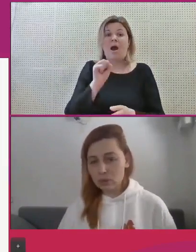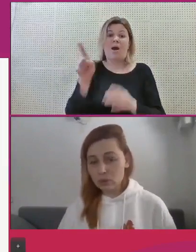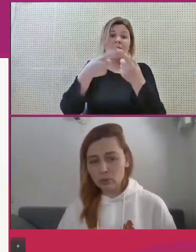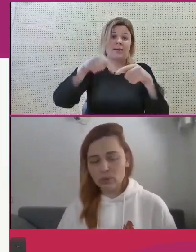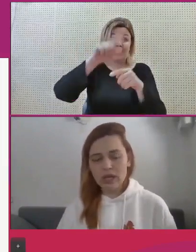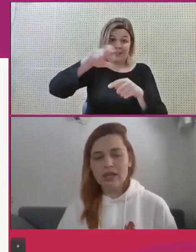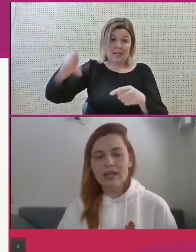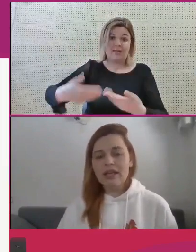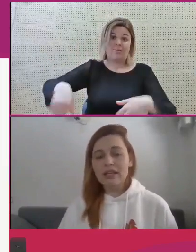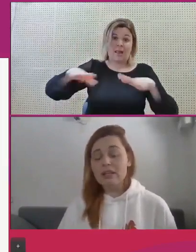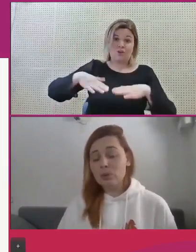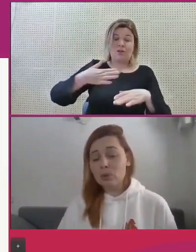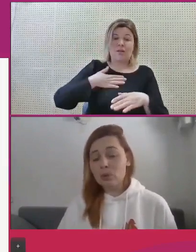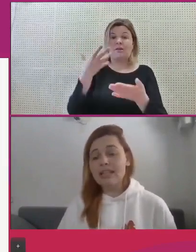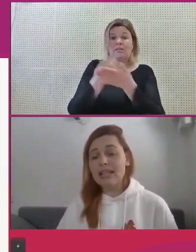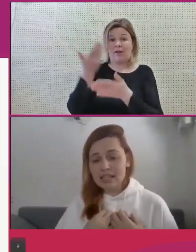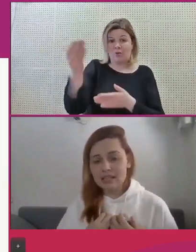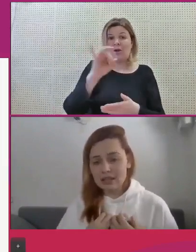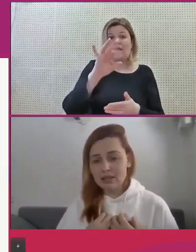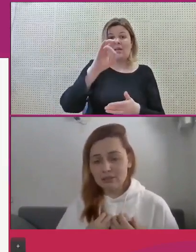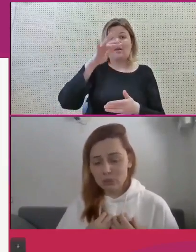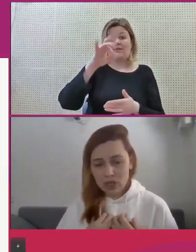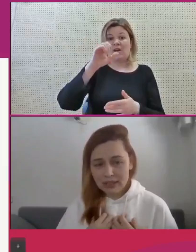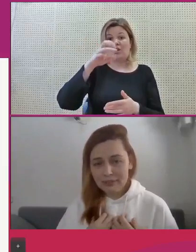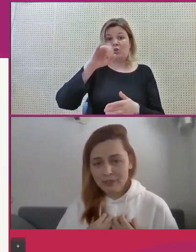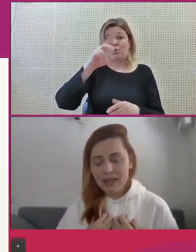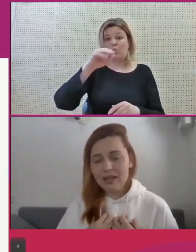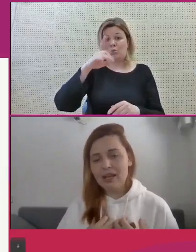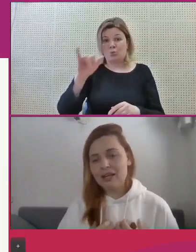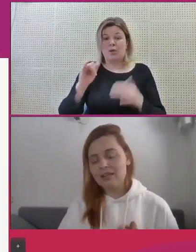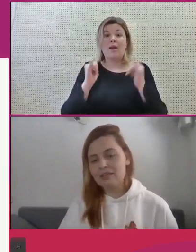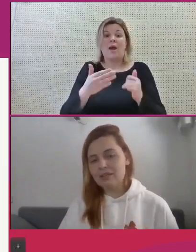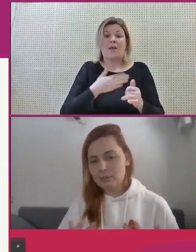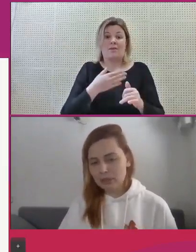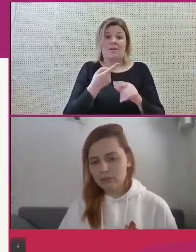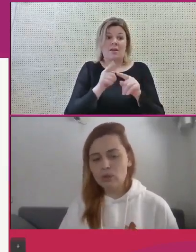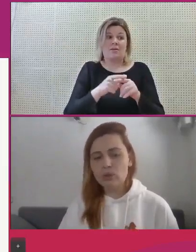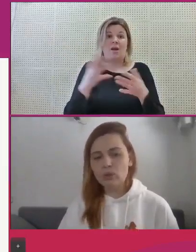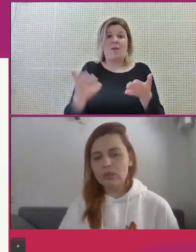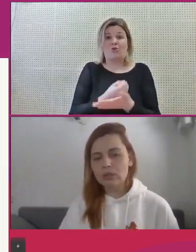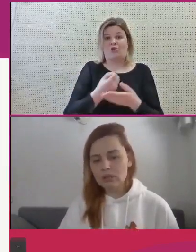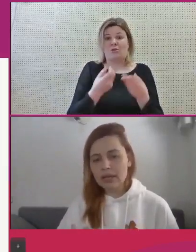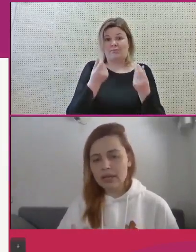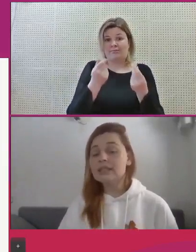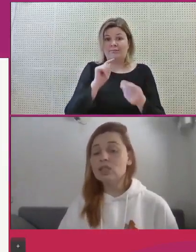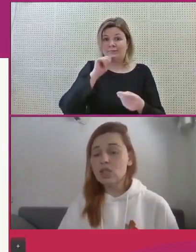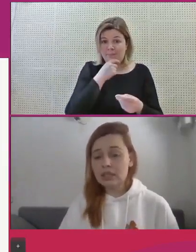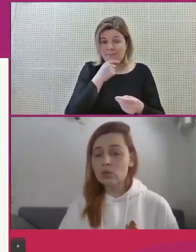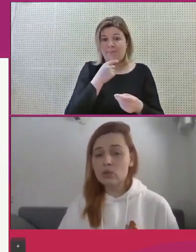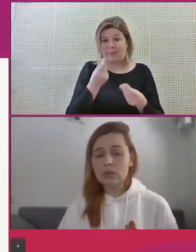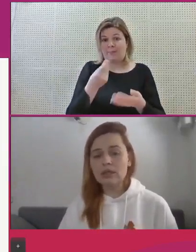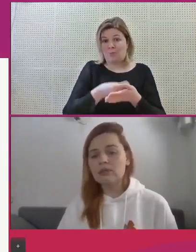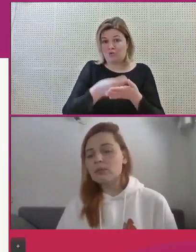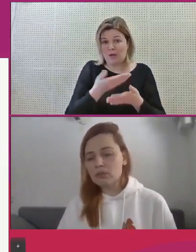эту инфраструктуру, да, и получилось для нас это бюджетно, да, а для портфолио и для